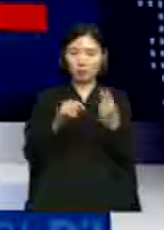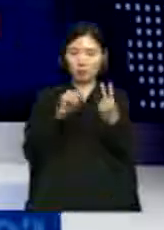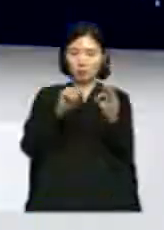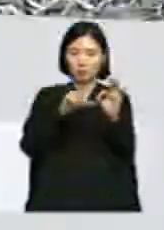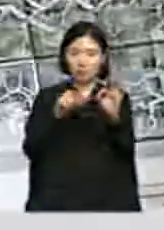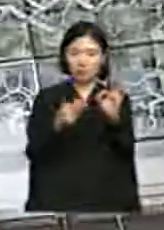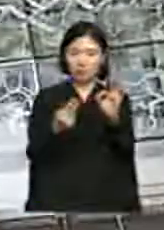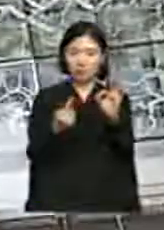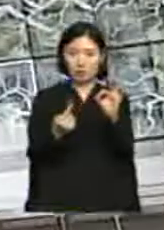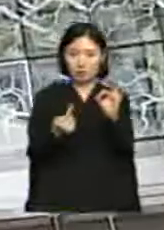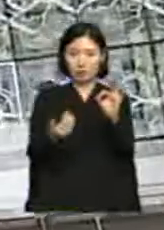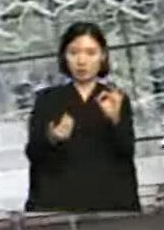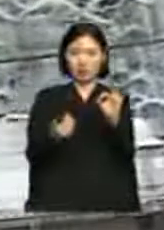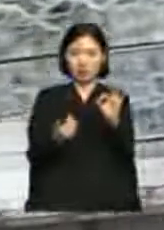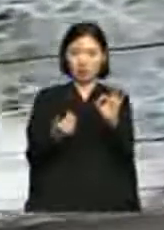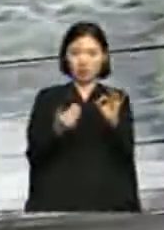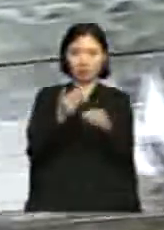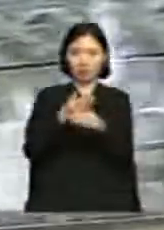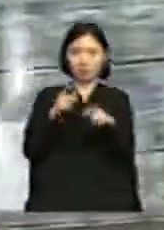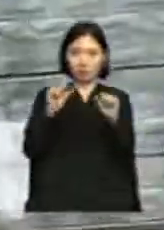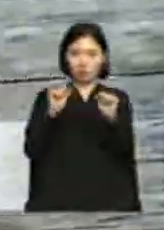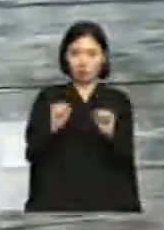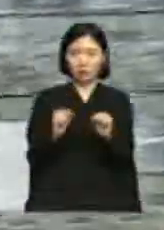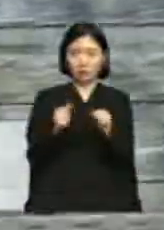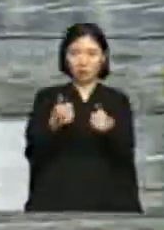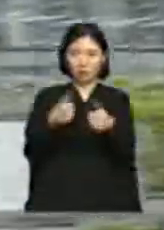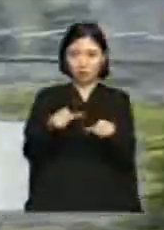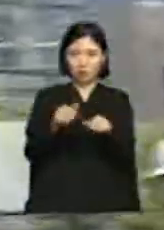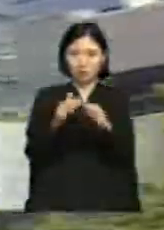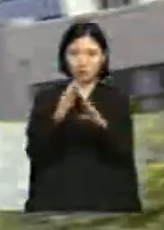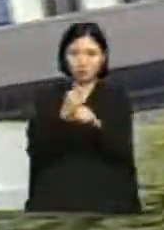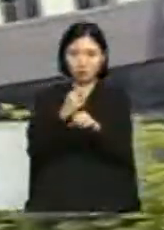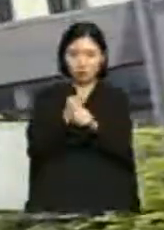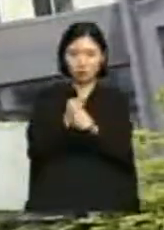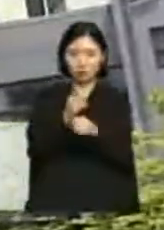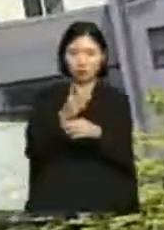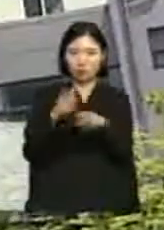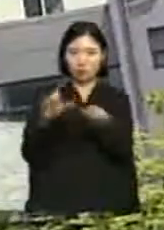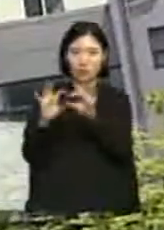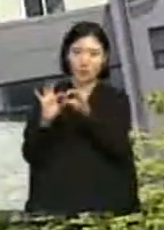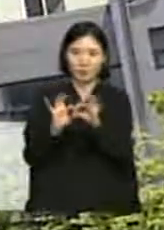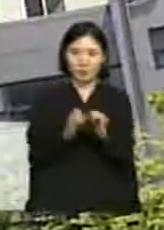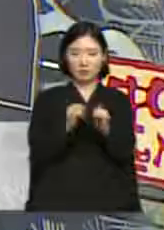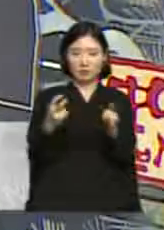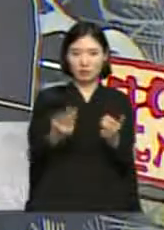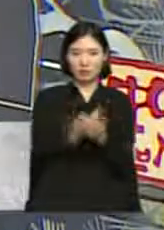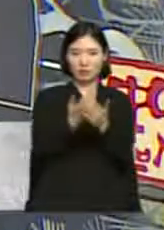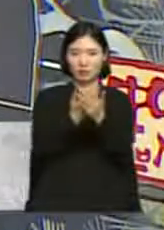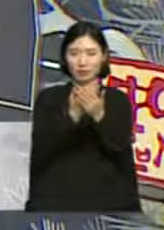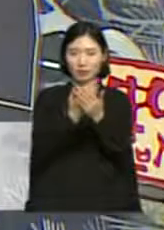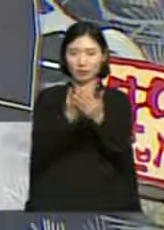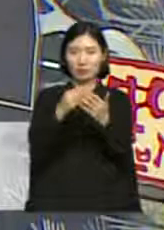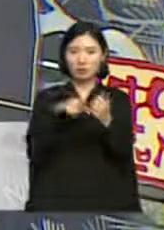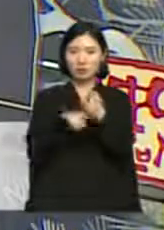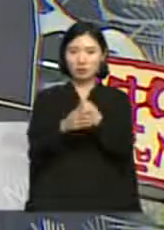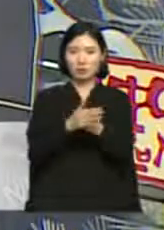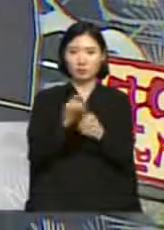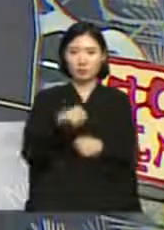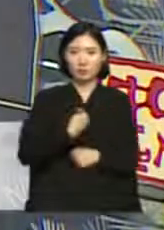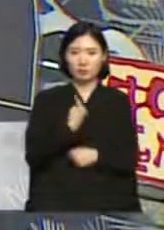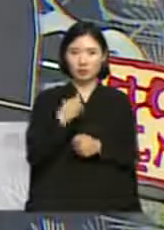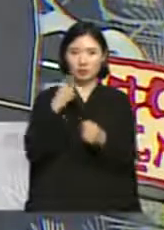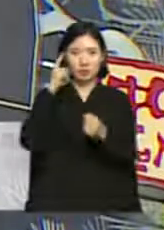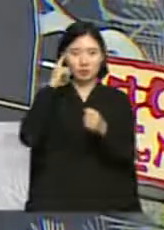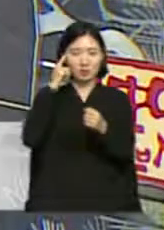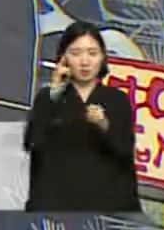중구에서 거주하면서 주민등록 주소 도중 구로 이어진 주민입니다 재개발 등 피치 못할 이유로 본인 의지와